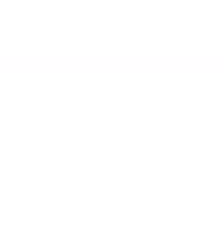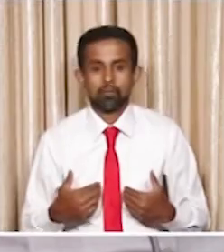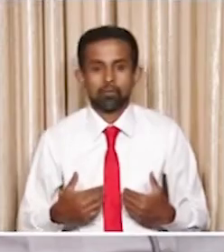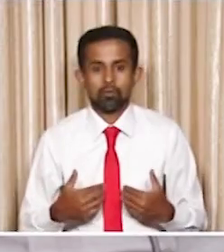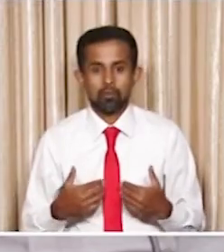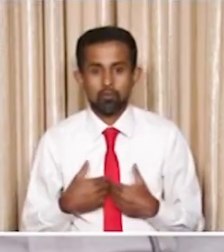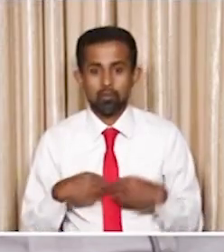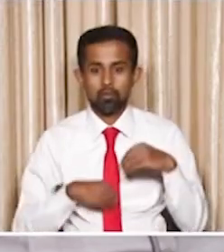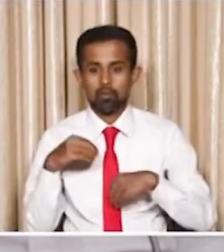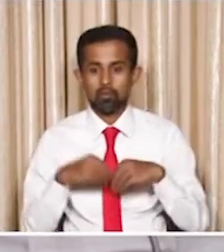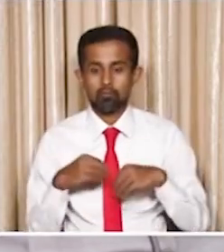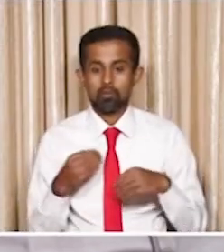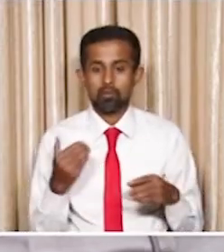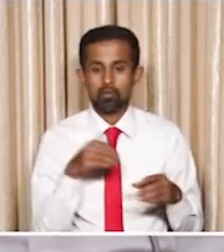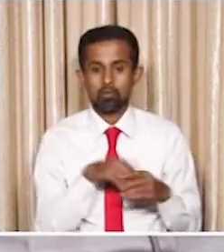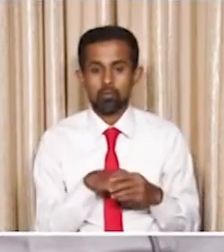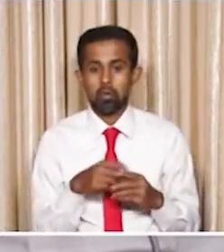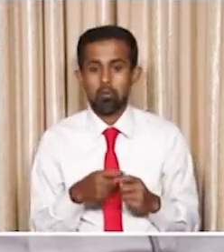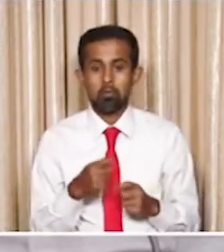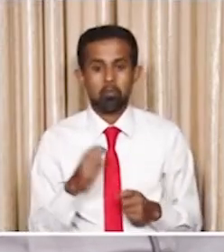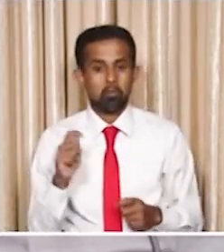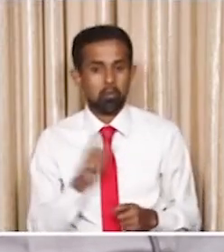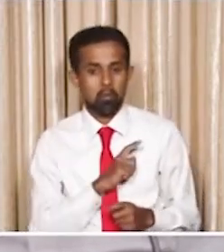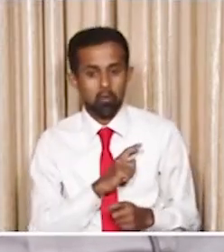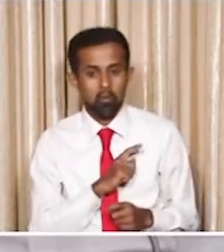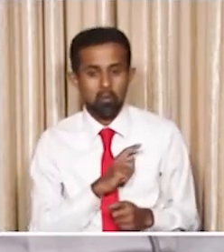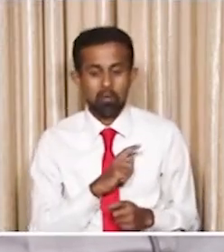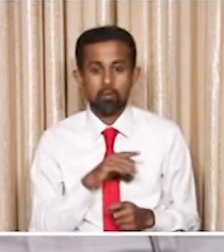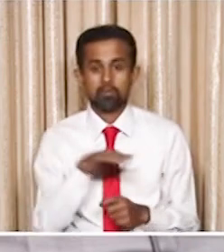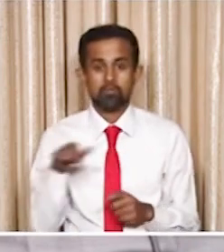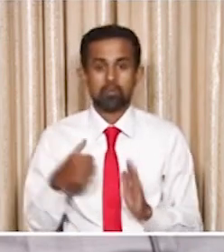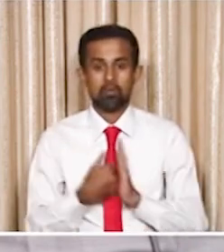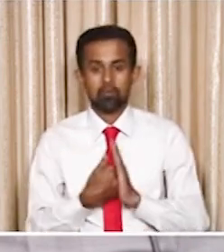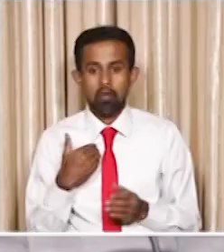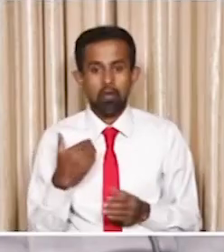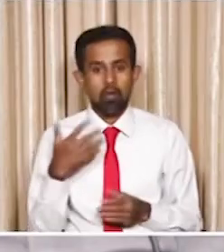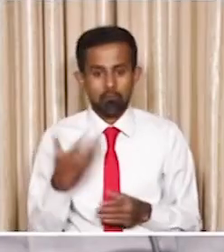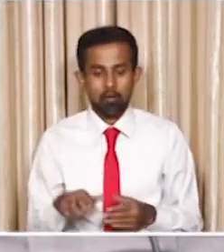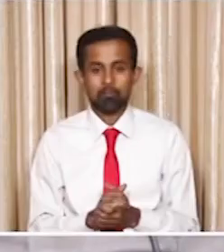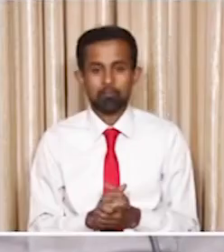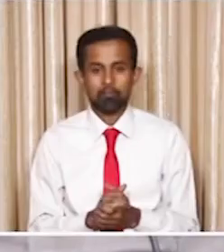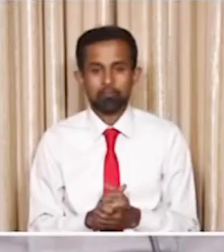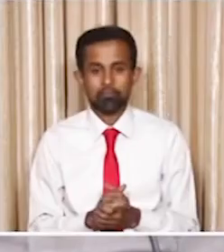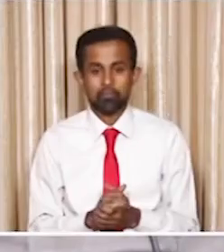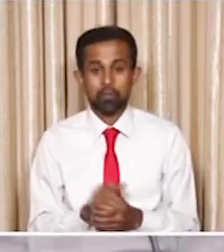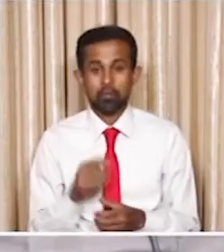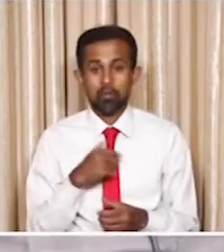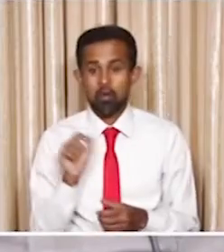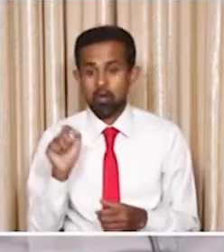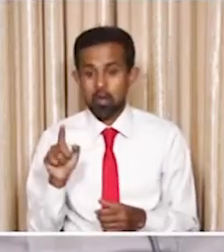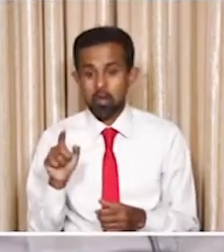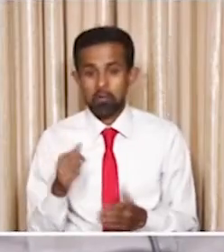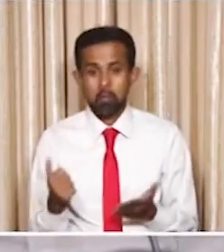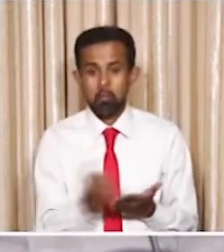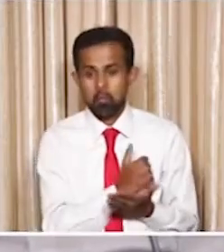මේ දේශපාලනයටවත් අපි යම් කිසි මුදලක් උපයාගෙන යම් කිසි සමාජ ගෞරවත්වයක් එක්ක ආපු අය එතකොට මේ කීර්තිනාමය මේ විදිහට